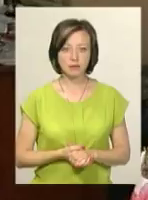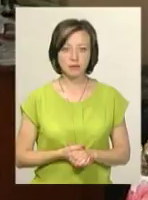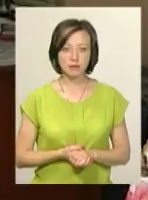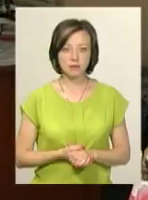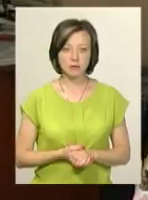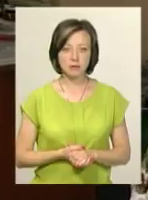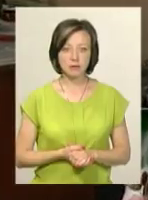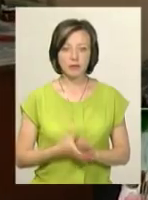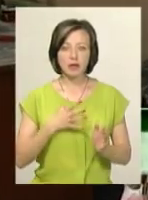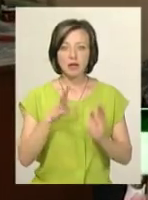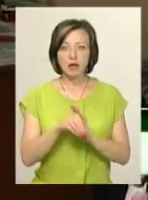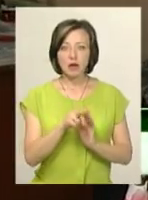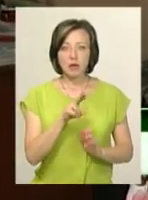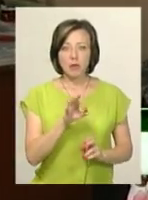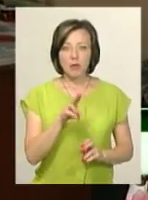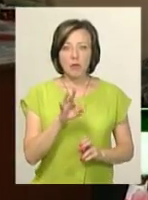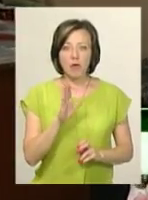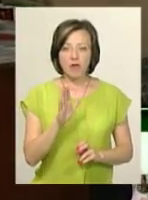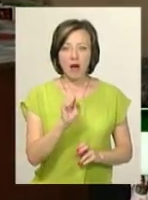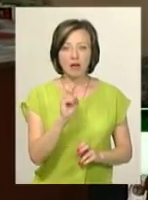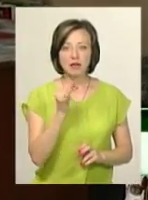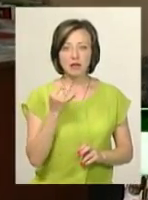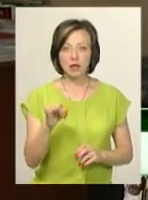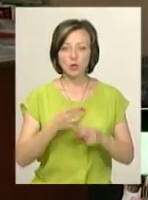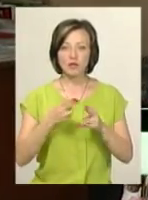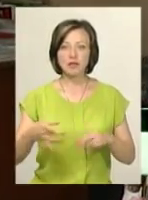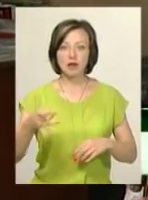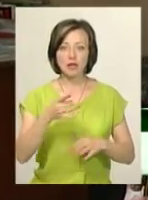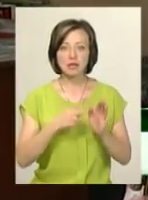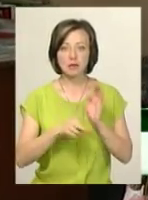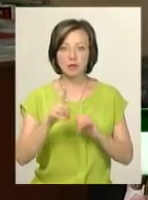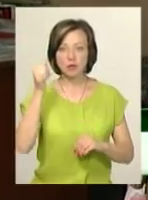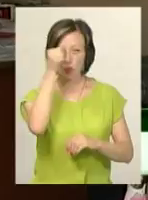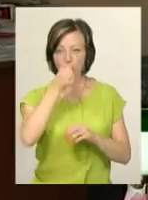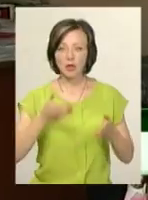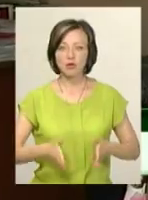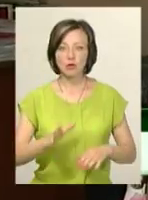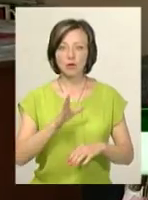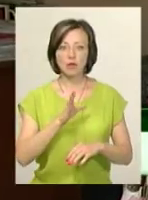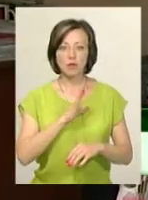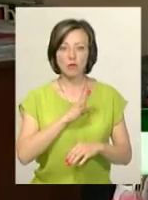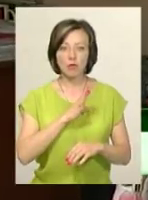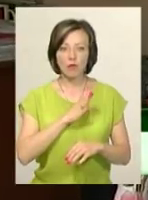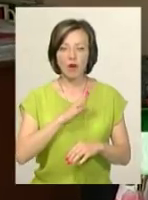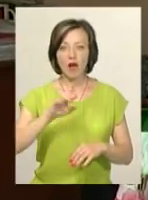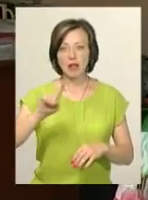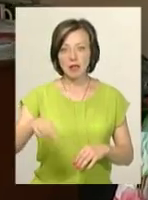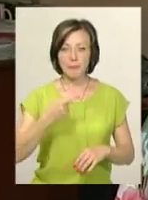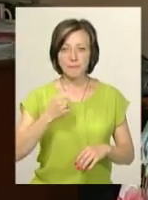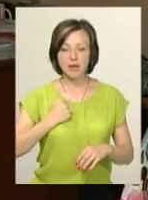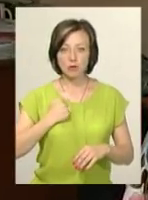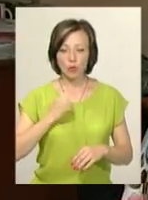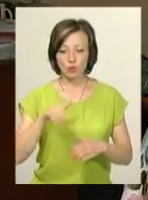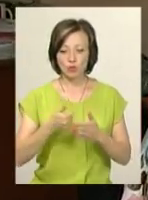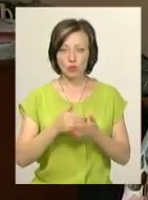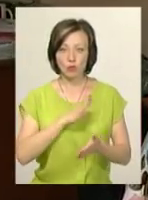Загиблі Попов Андрій, Дунаєвецький район, село Морозів, 71-го року народження, був домобілізований і до цього часу